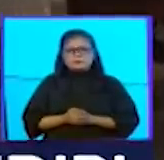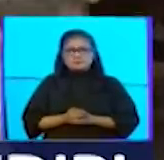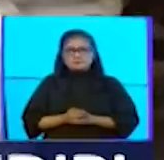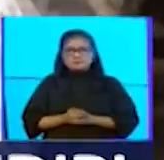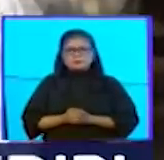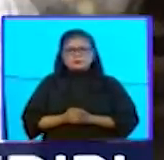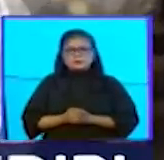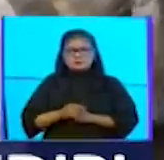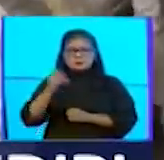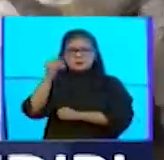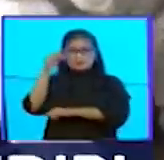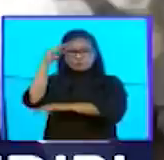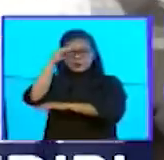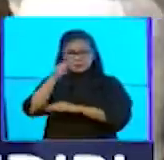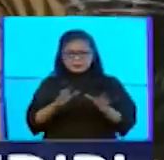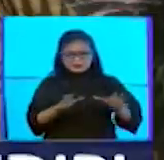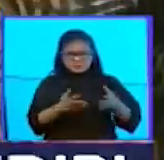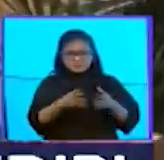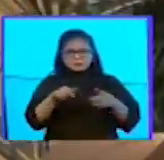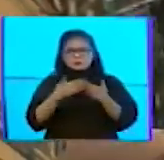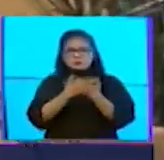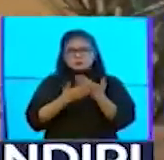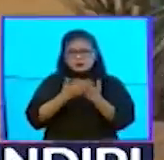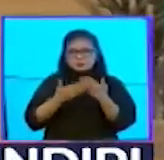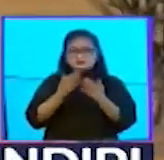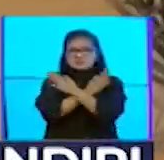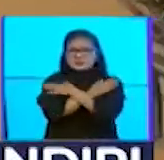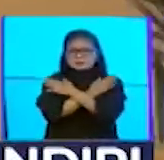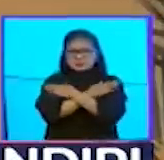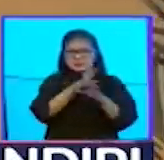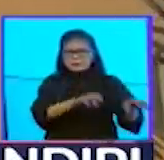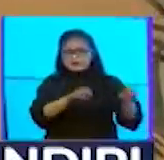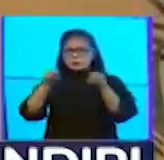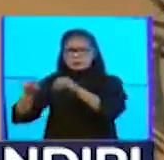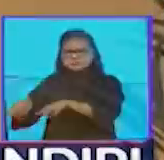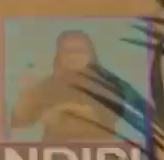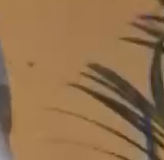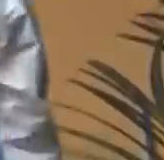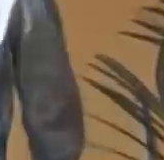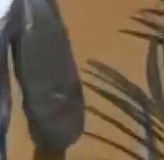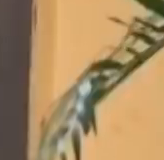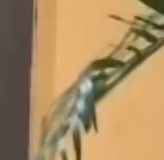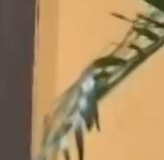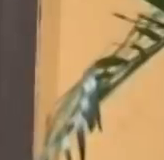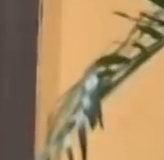Rabu sore, tim pemulasaran Posko Monas mengevakuasi jenazah pria lansia warga Jalan Utan Panjang Kemayoran Jakarta Pusat.